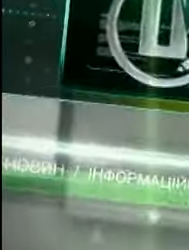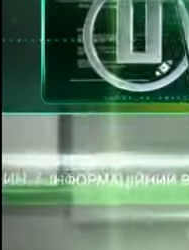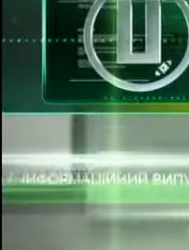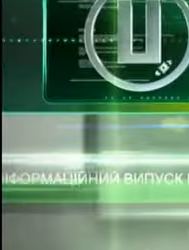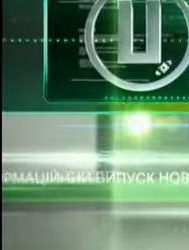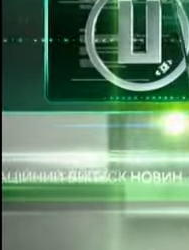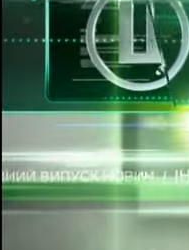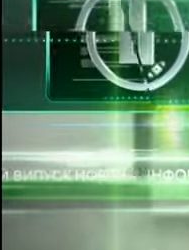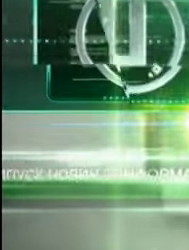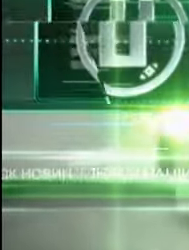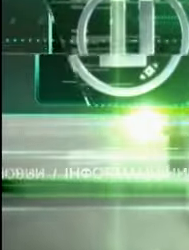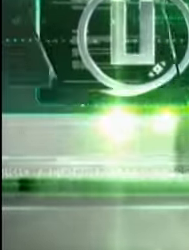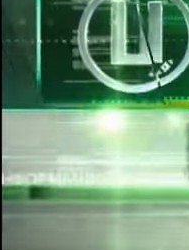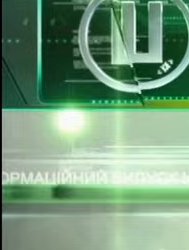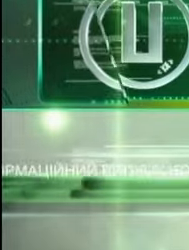Музика